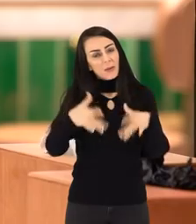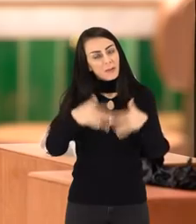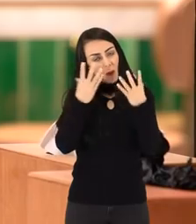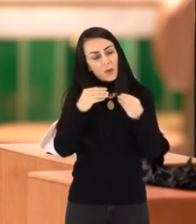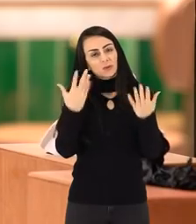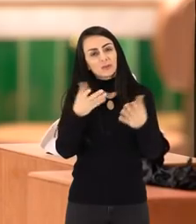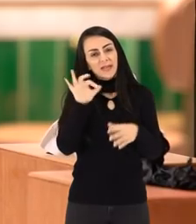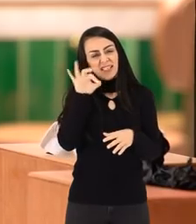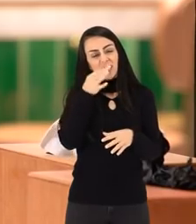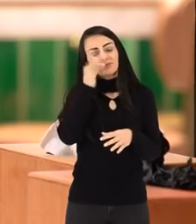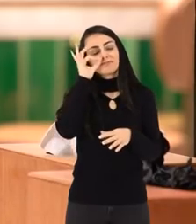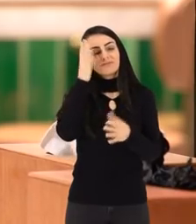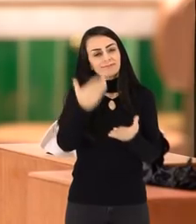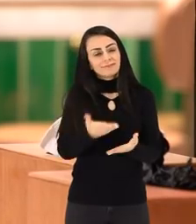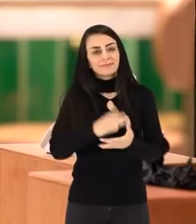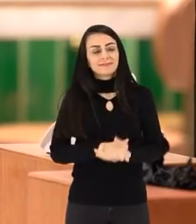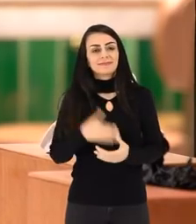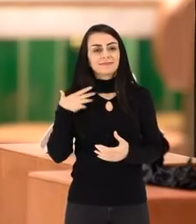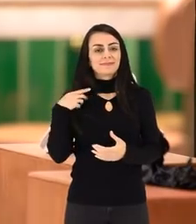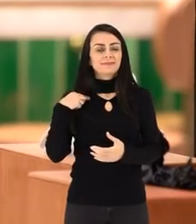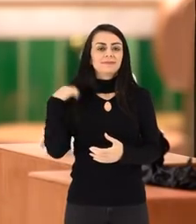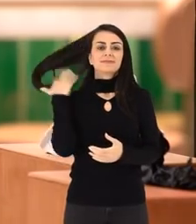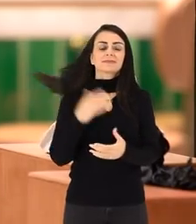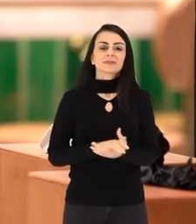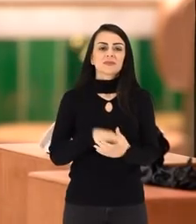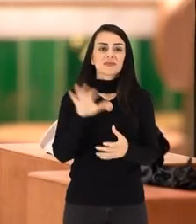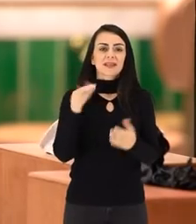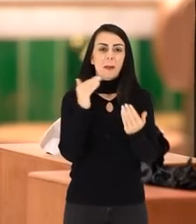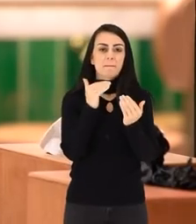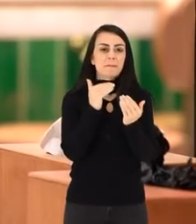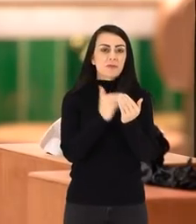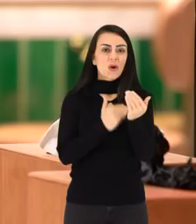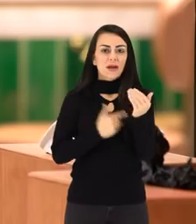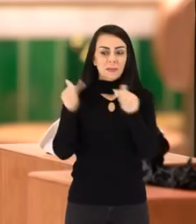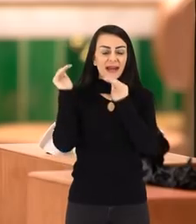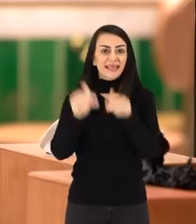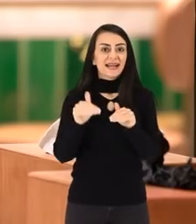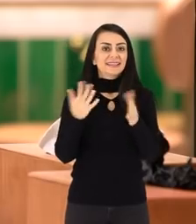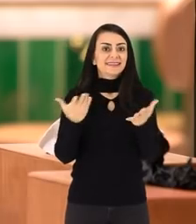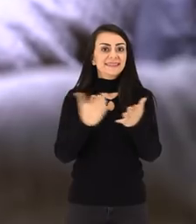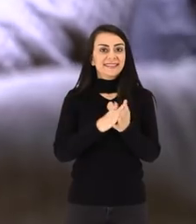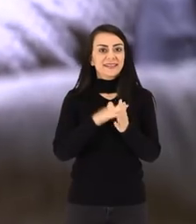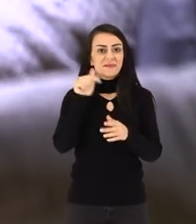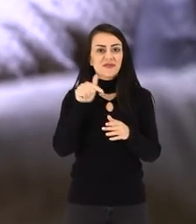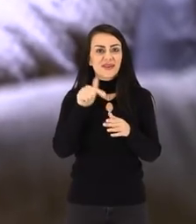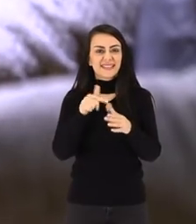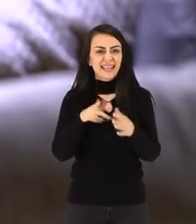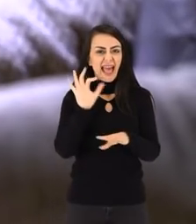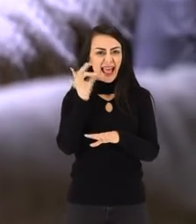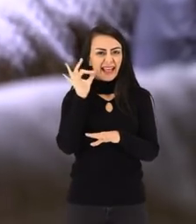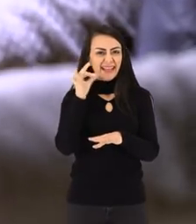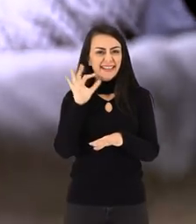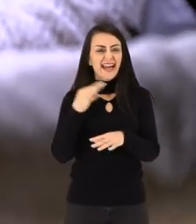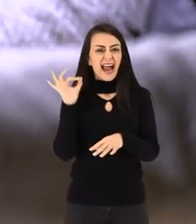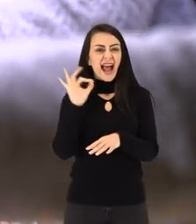yudum alarak. Lütfen ben de izleyeyim. Efendim, çaylar programı da yemin ediyorum geldin. Burayı hakikaten güne çevirdin Ebru.